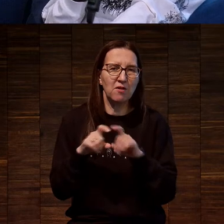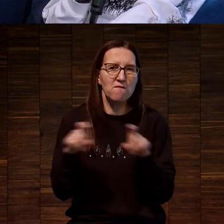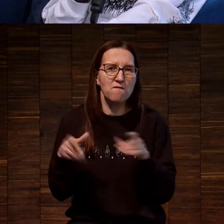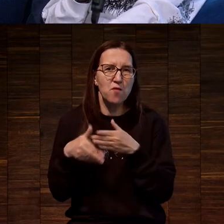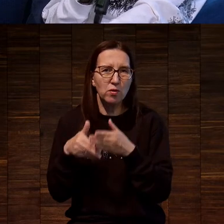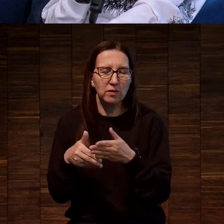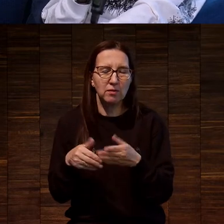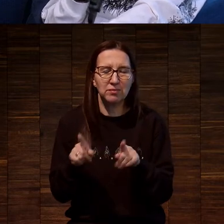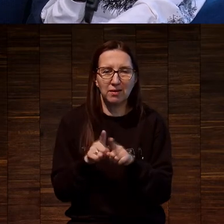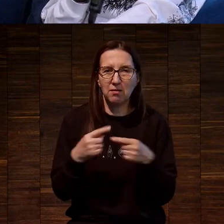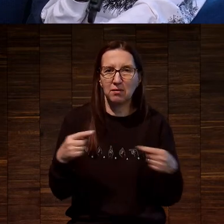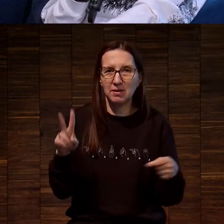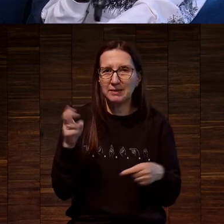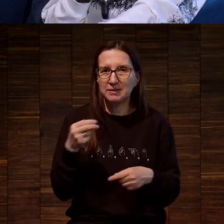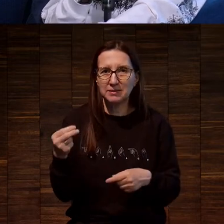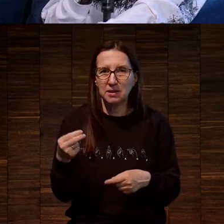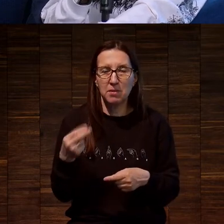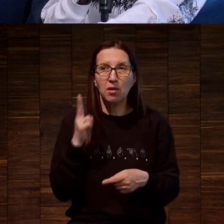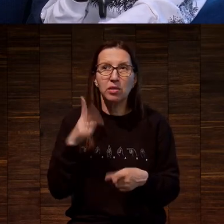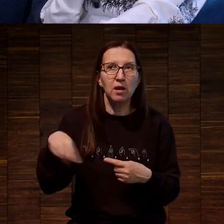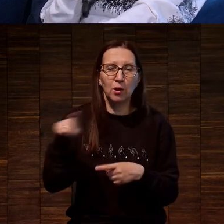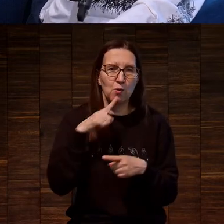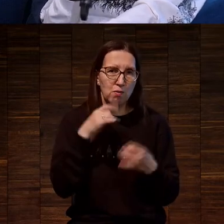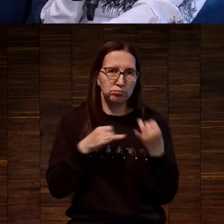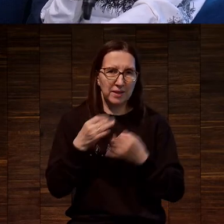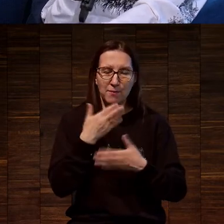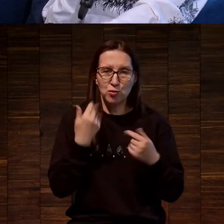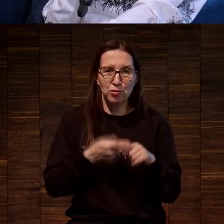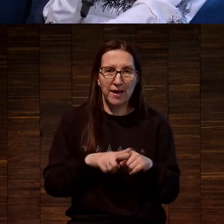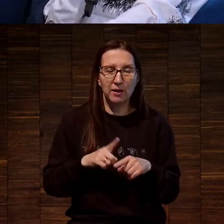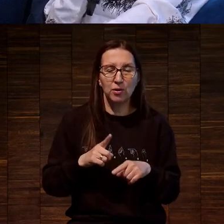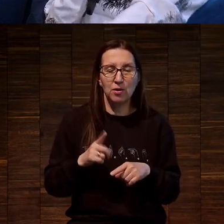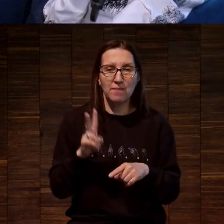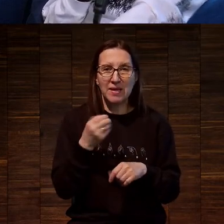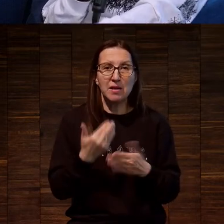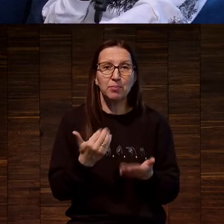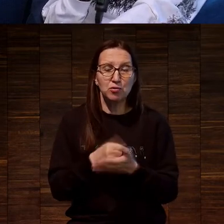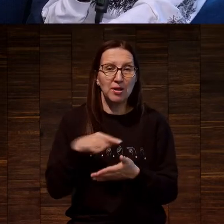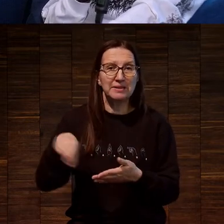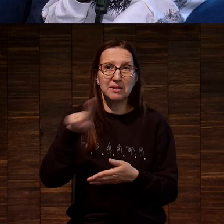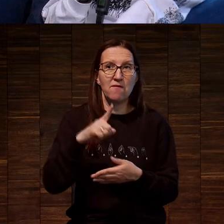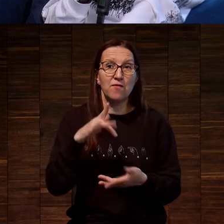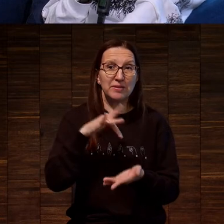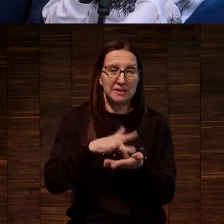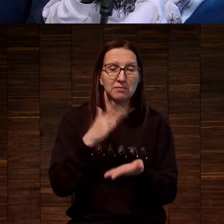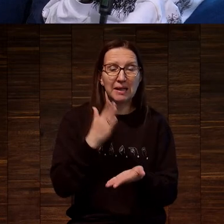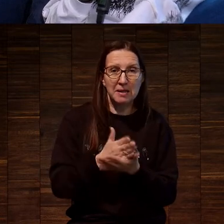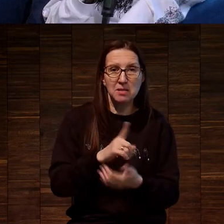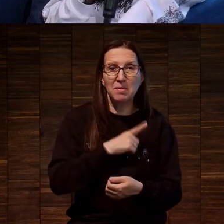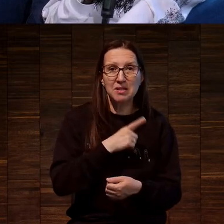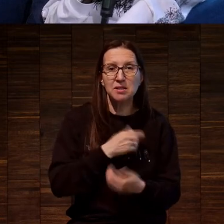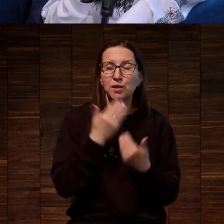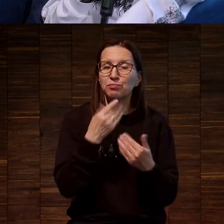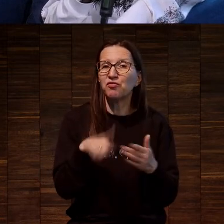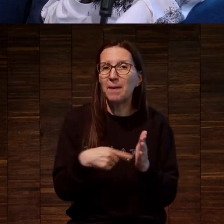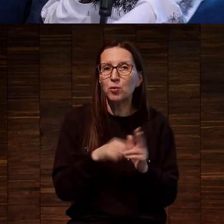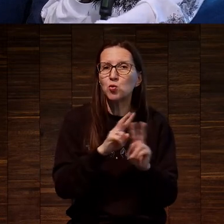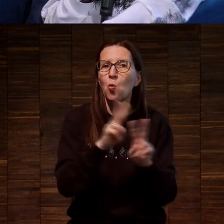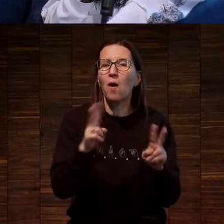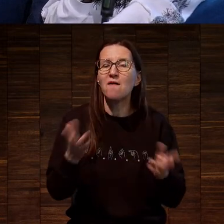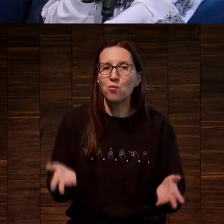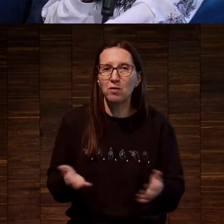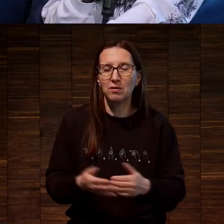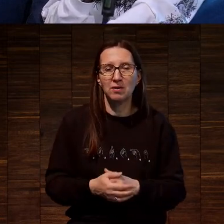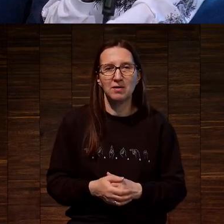мы эту тему как-то не поднимали. Но мастерские-то есть в центре, но интересно, у кого.